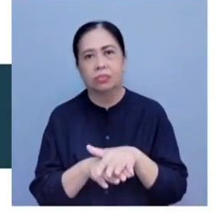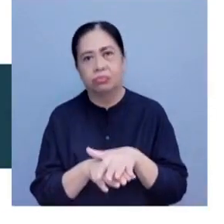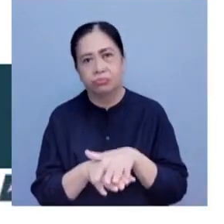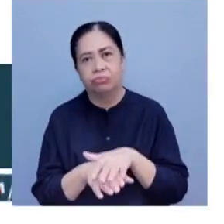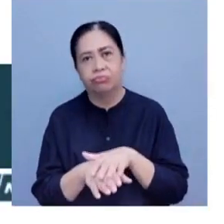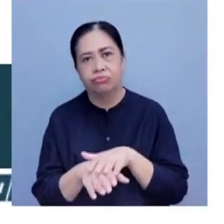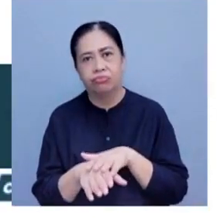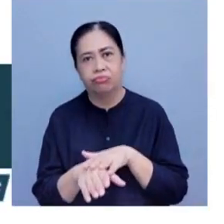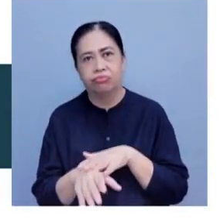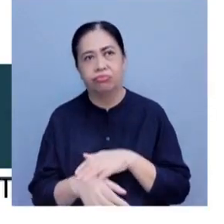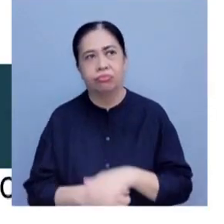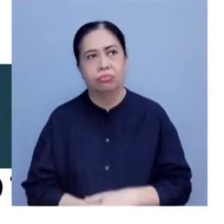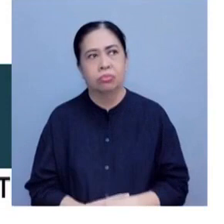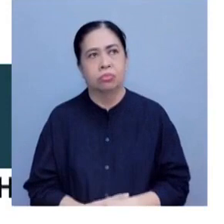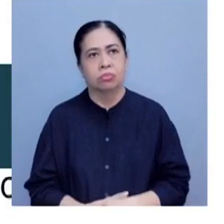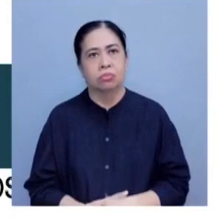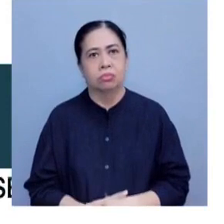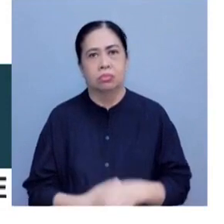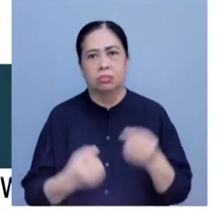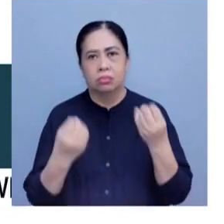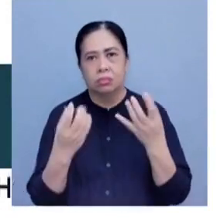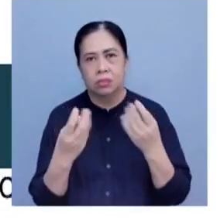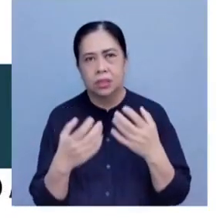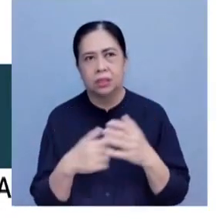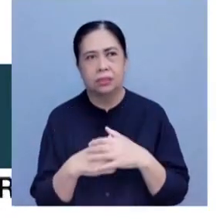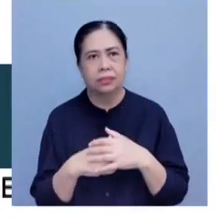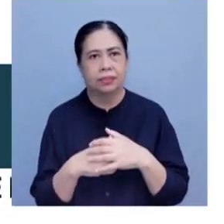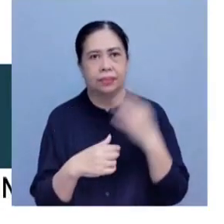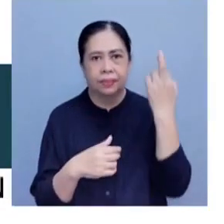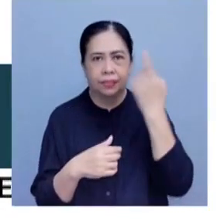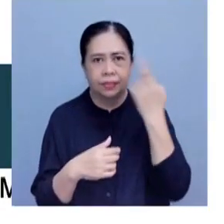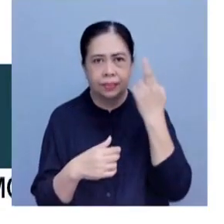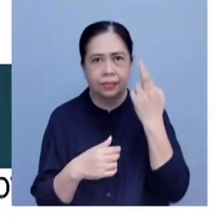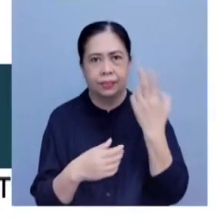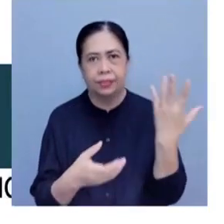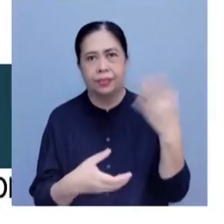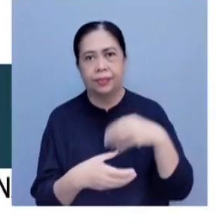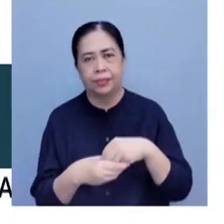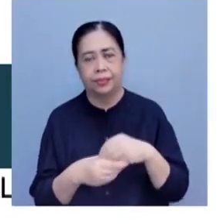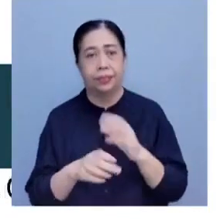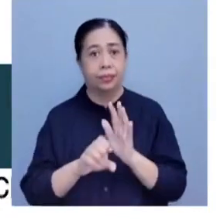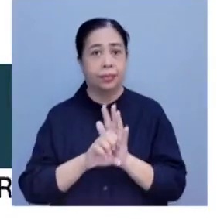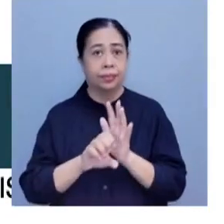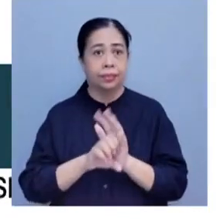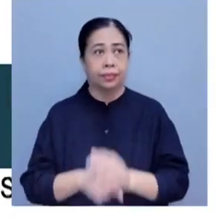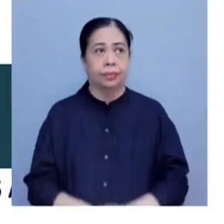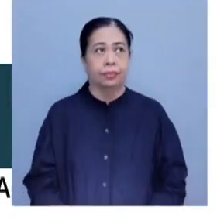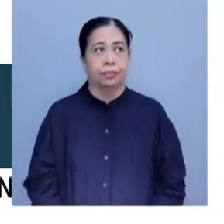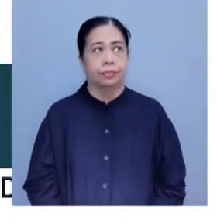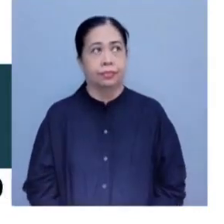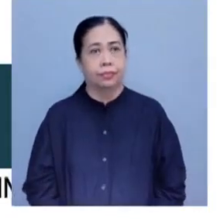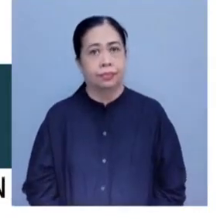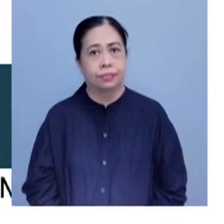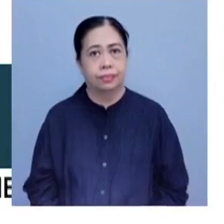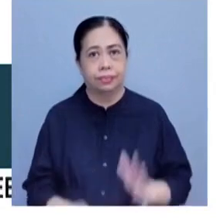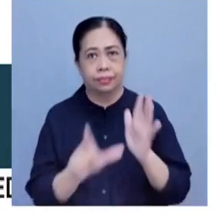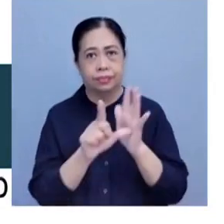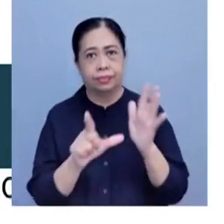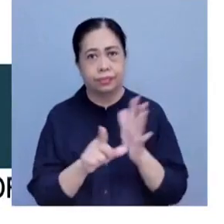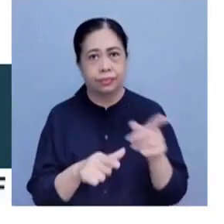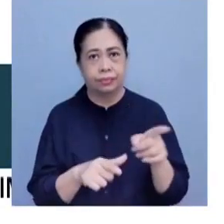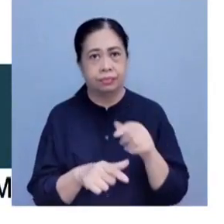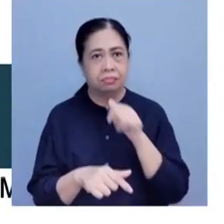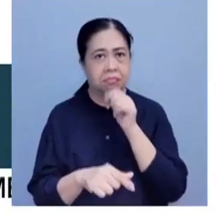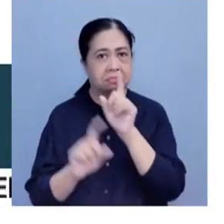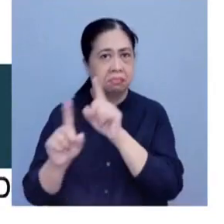Carmina, dahil maraming mga elemento na pumapasok na kagaya ng mga lawyers, hindi